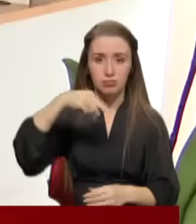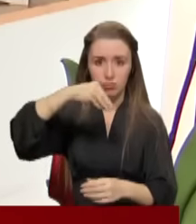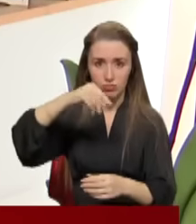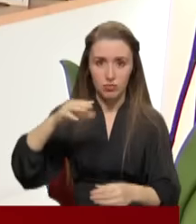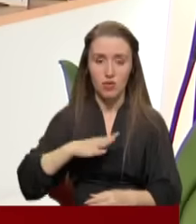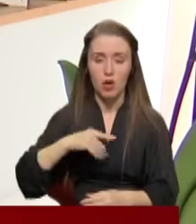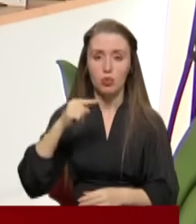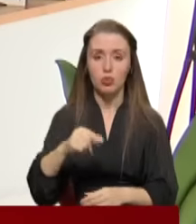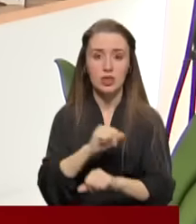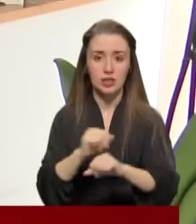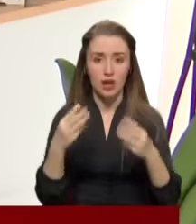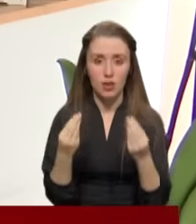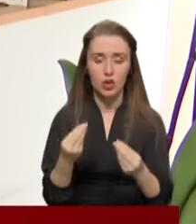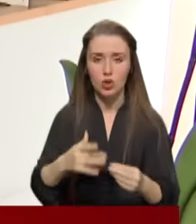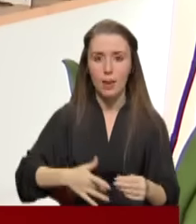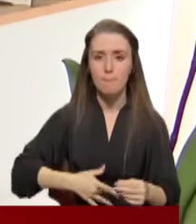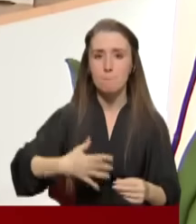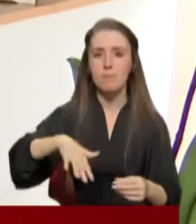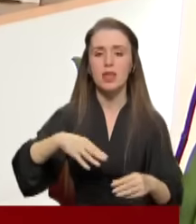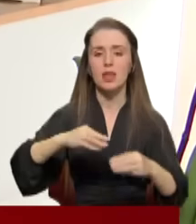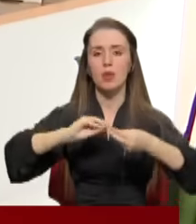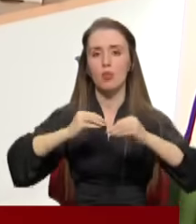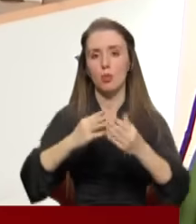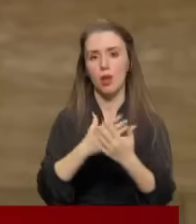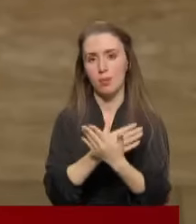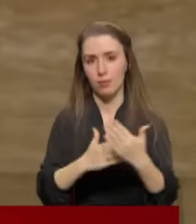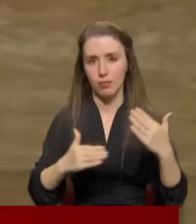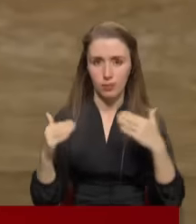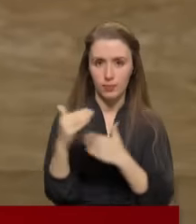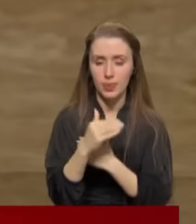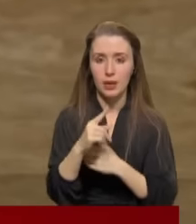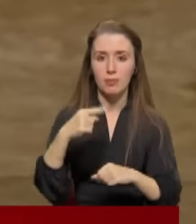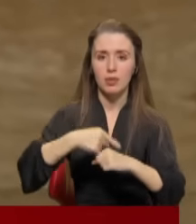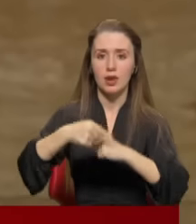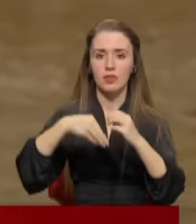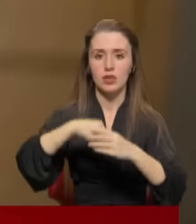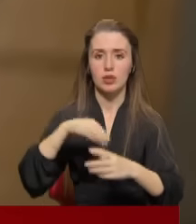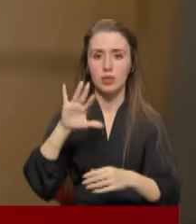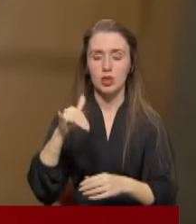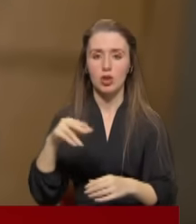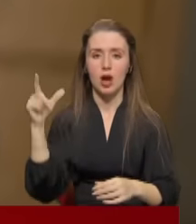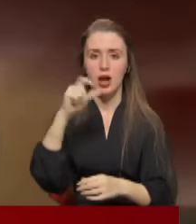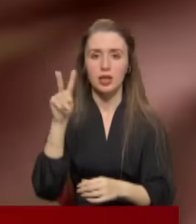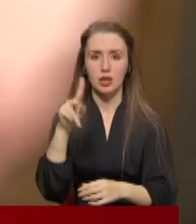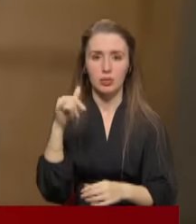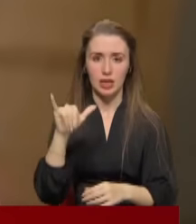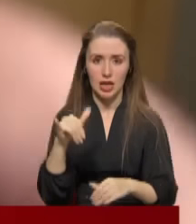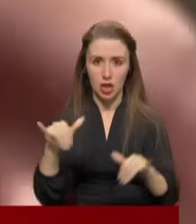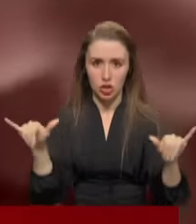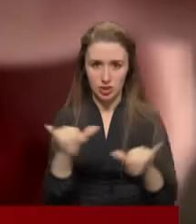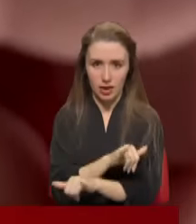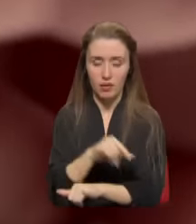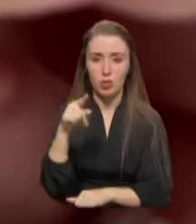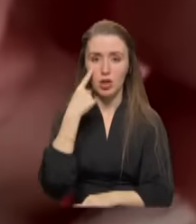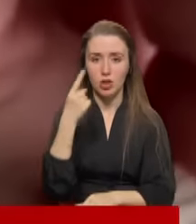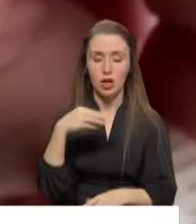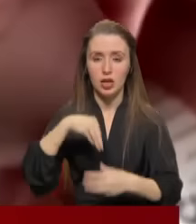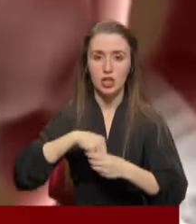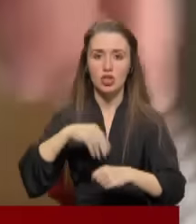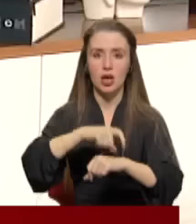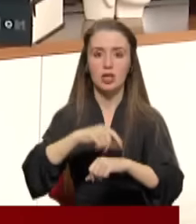ve bu buna dokunuyorsa mide problemi daha ileri hale gelebilir. Bir haftada 5 kilo, ayda 20 kilo verdiren şok diyetler. İç